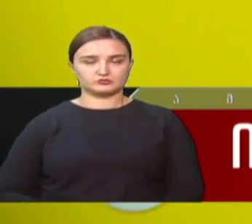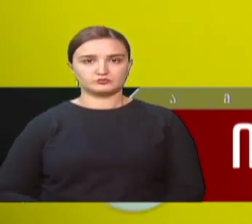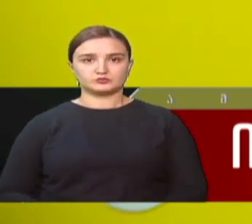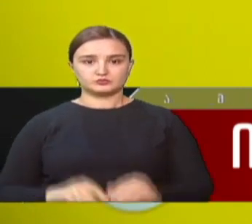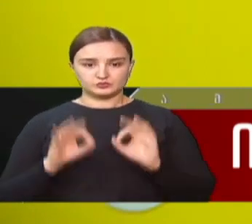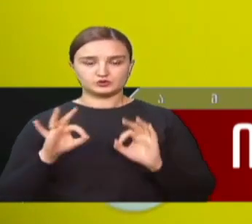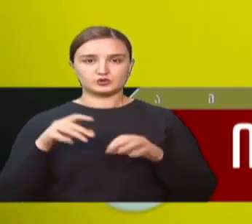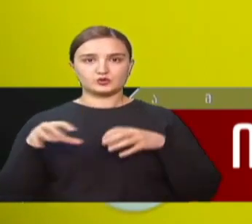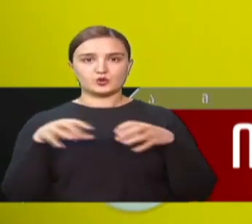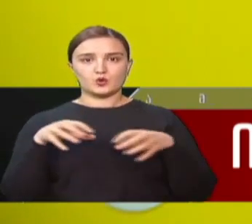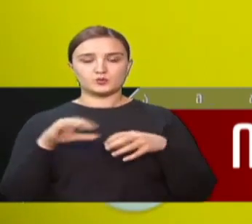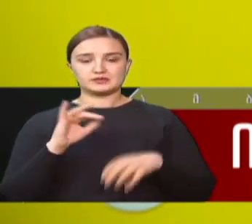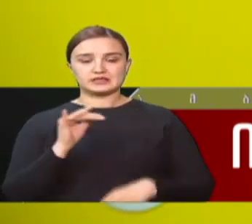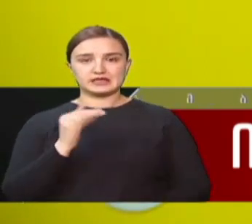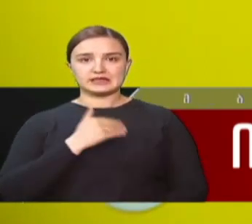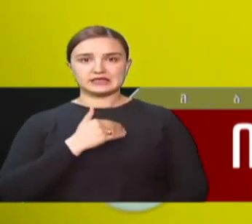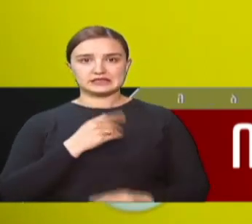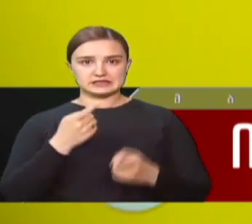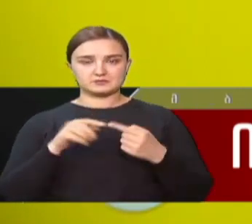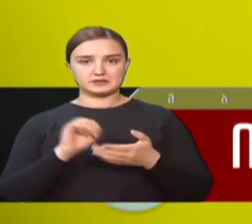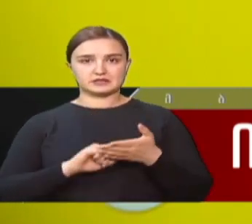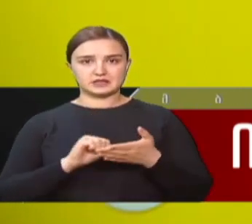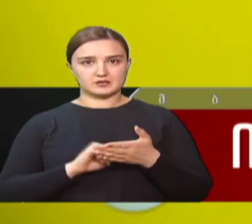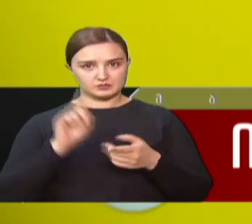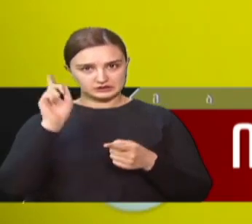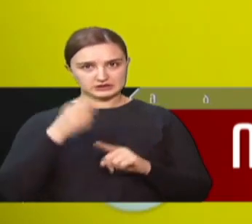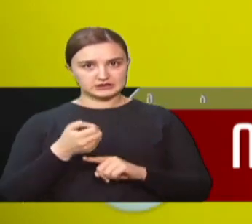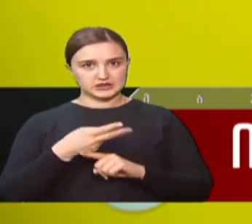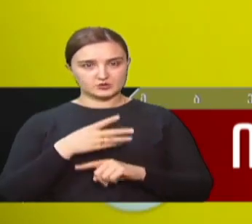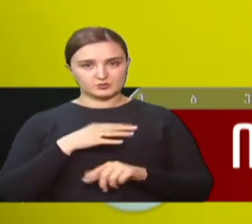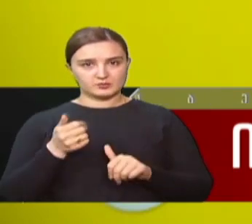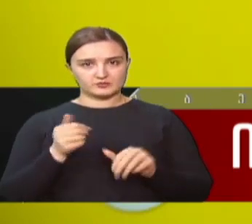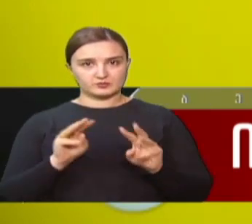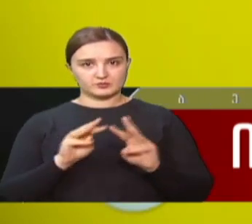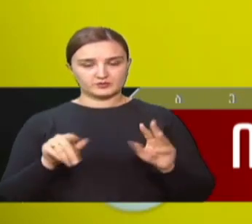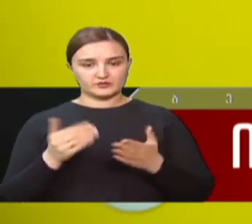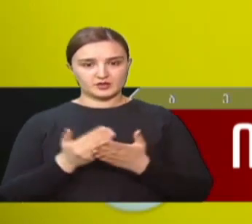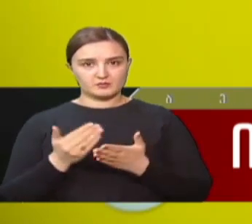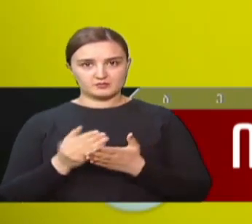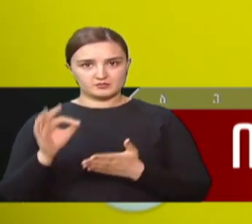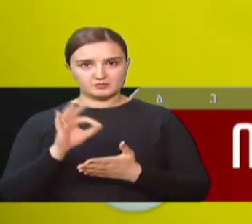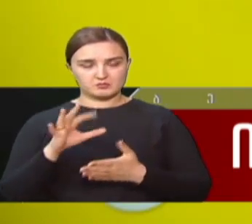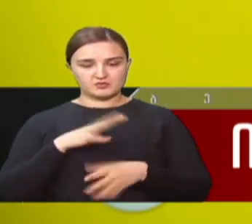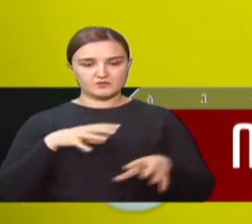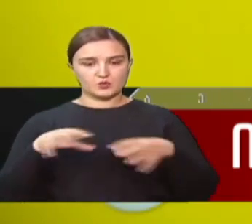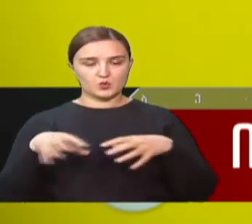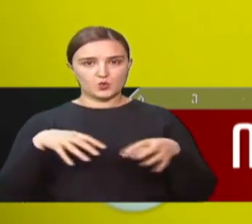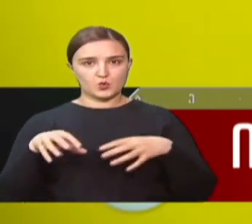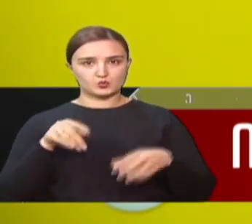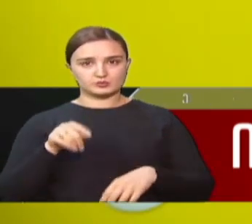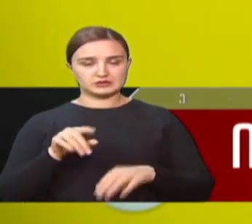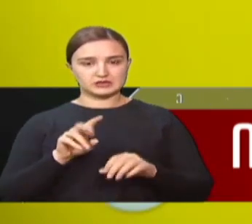კლანის ინტერესების გამო, ერთხელ ხო გახსოვთ, რო გააგდო პრემიერ-მინისტრობიდან, არა, აი მაგ ამბავზე იყო სწორედ, რო კორუფცია